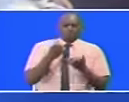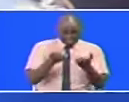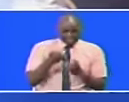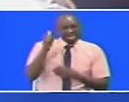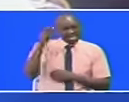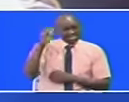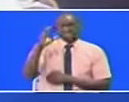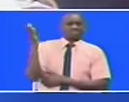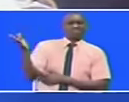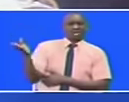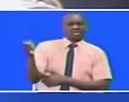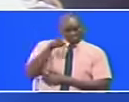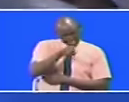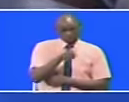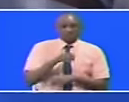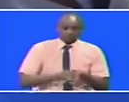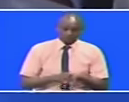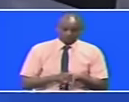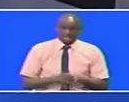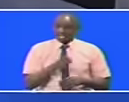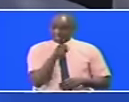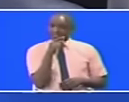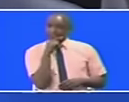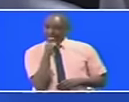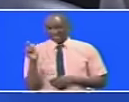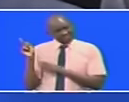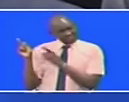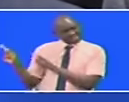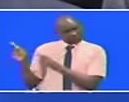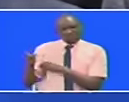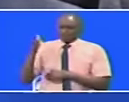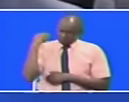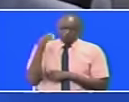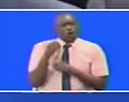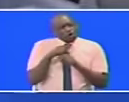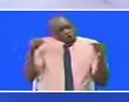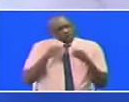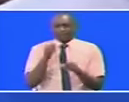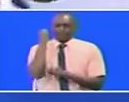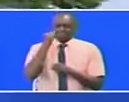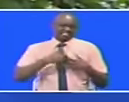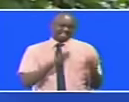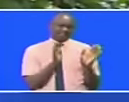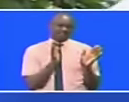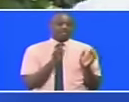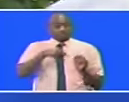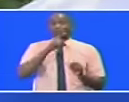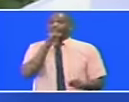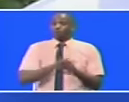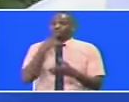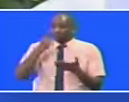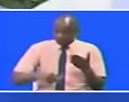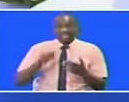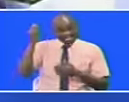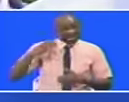Peace is at the bottom for us. Kirwa ambaye amekuwa kwenye baridi kisiasa kwa mwongo mmoja sasa akiahidi wa Kenya